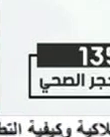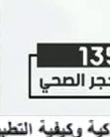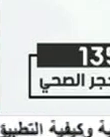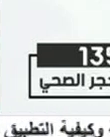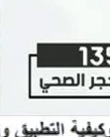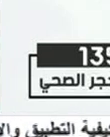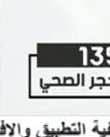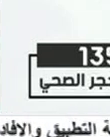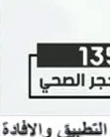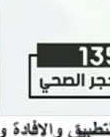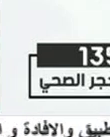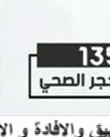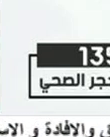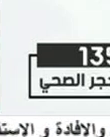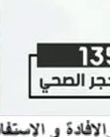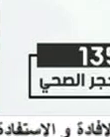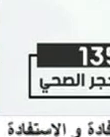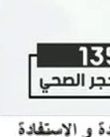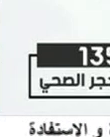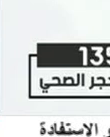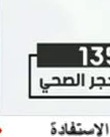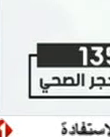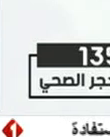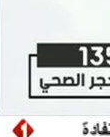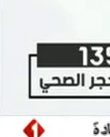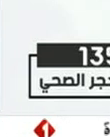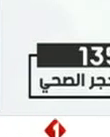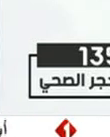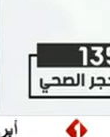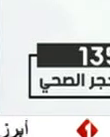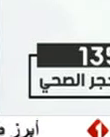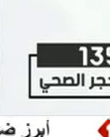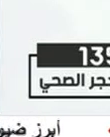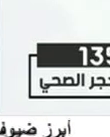87,317 توفوا من جراء فيروس كورونا، و